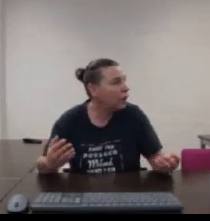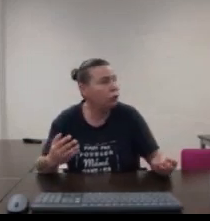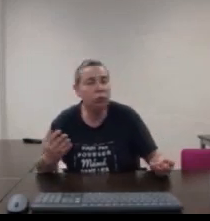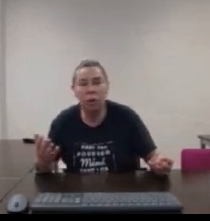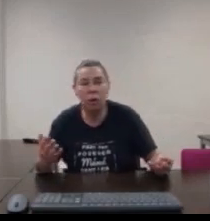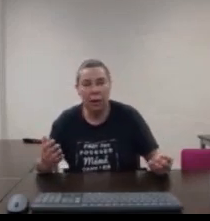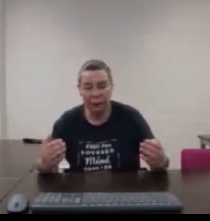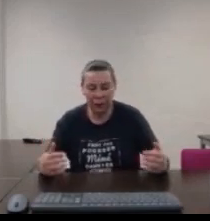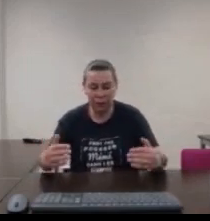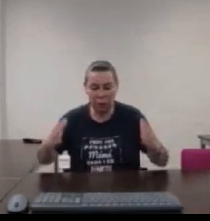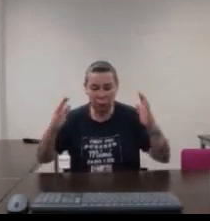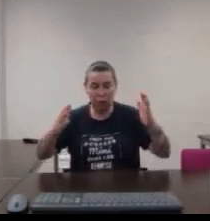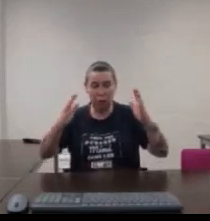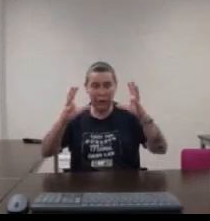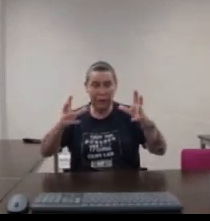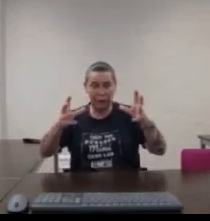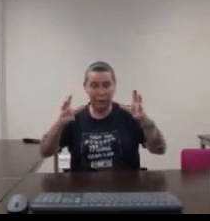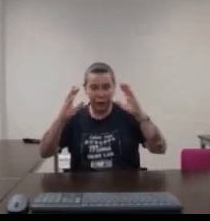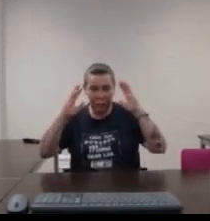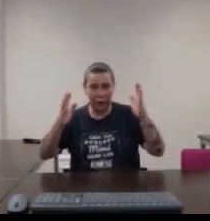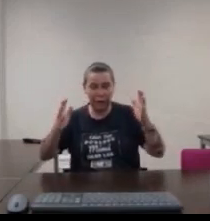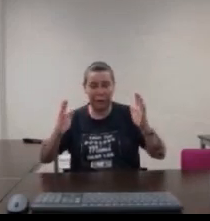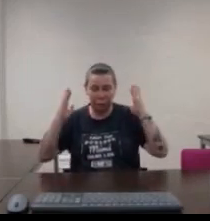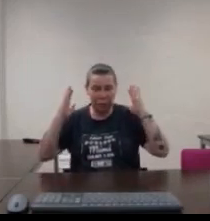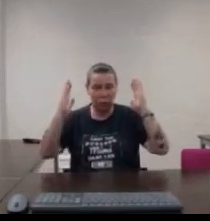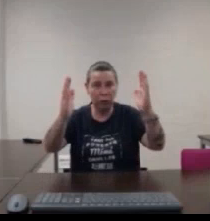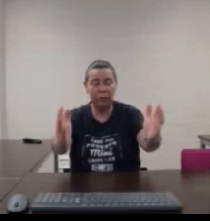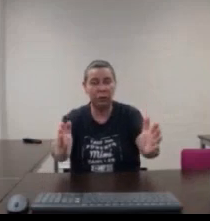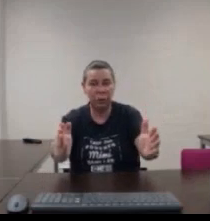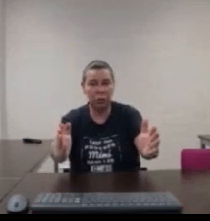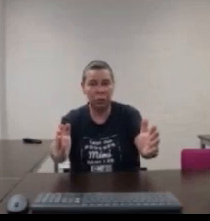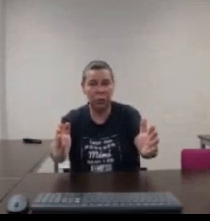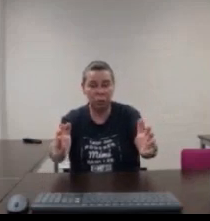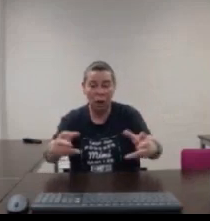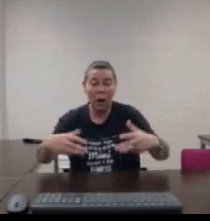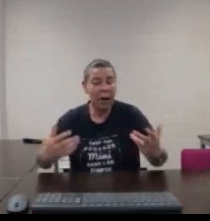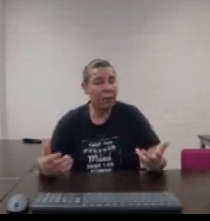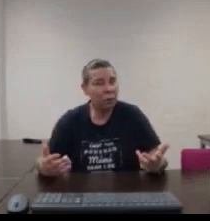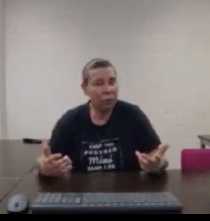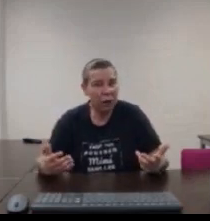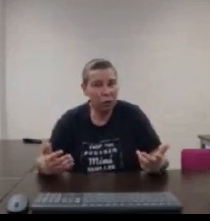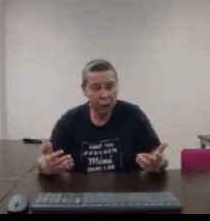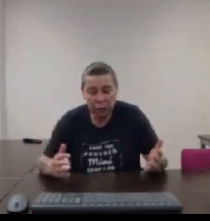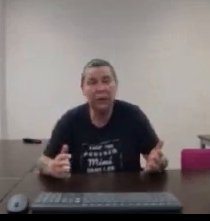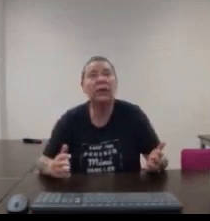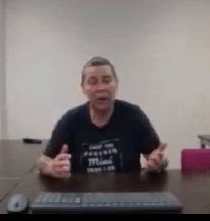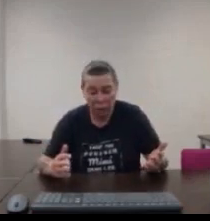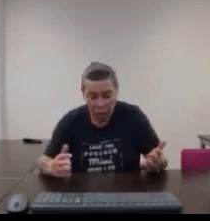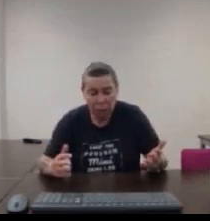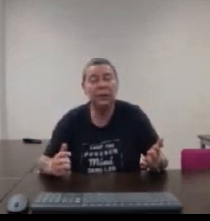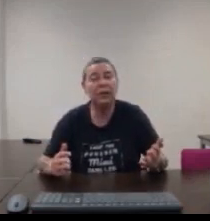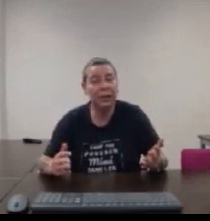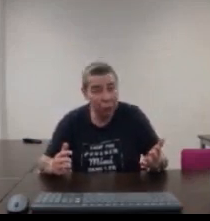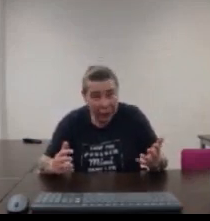confortable, ouais. Et du coup, effectivement, l'idée, c'est que vous êtes bien dans l'état d'esprit de tout avoir dans votre champ de vision. Après, le seul inconvénient, c'est que ça